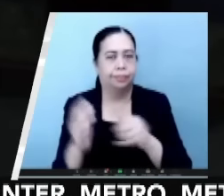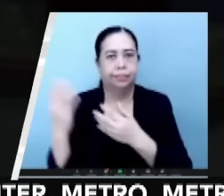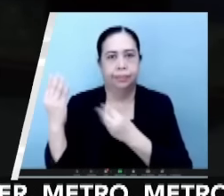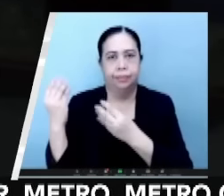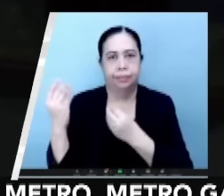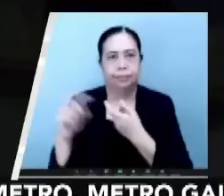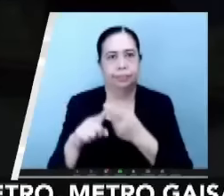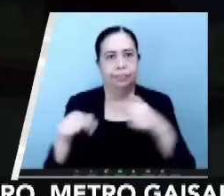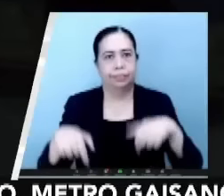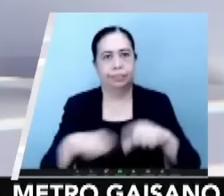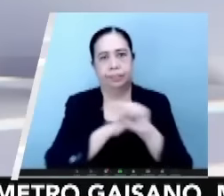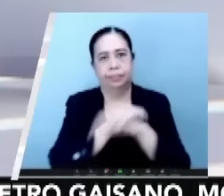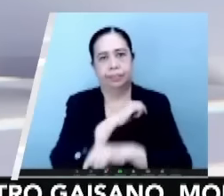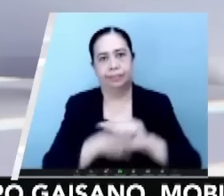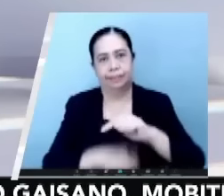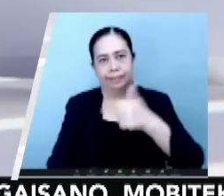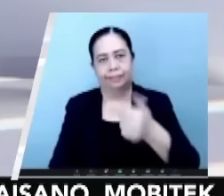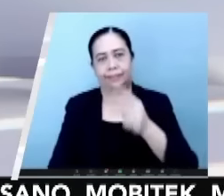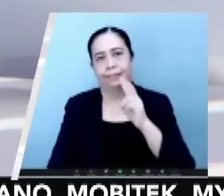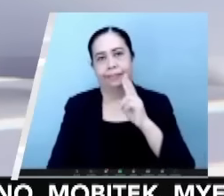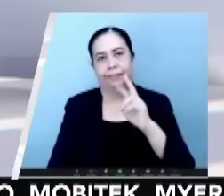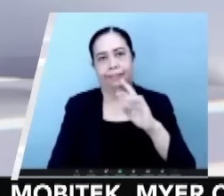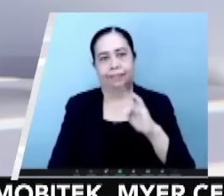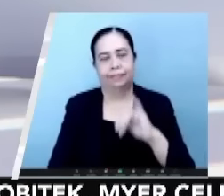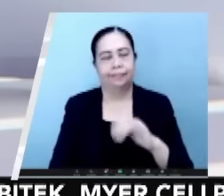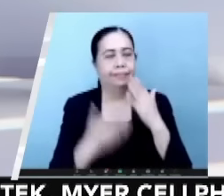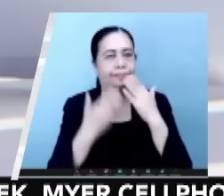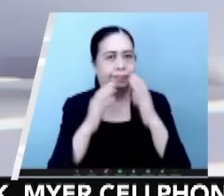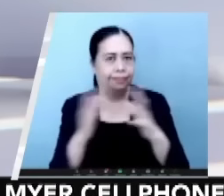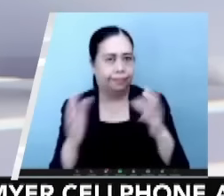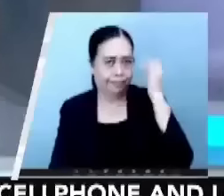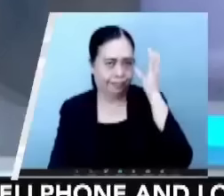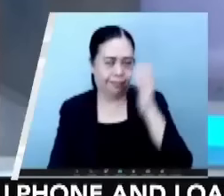Quezon. Balik sa iyo, Vicky. Maraming salamat sa iyo, Ian Cruz.